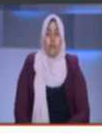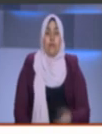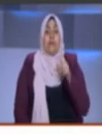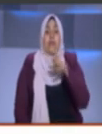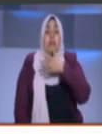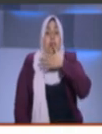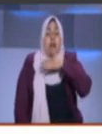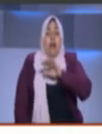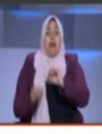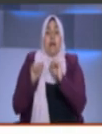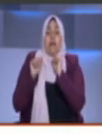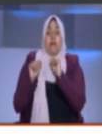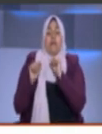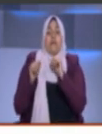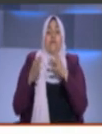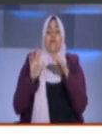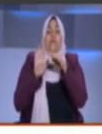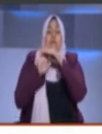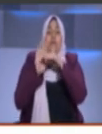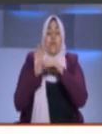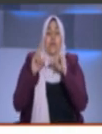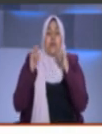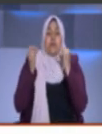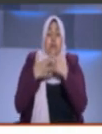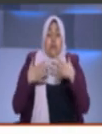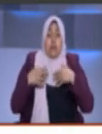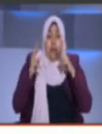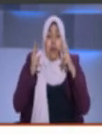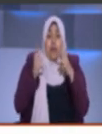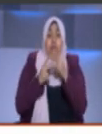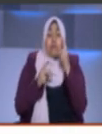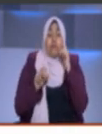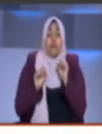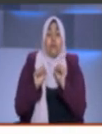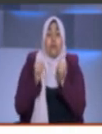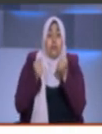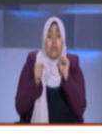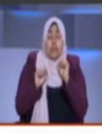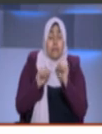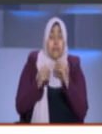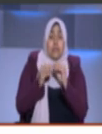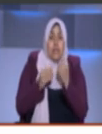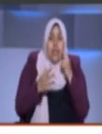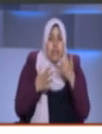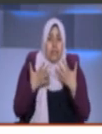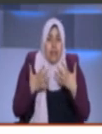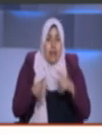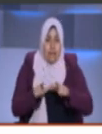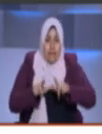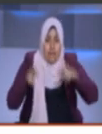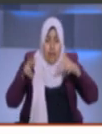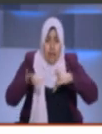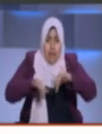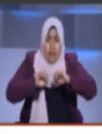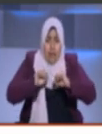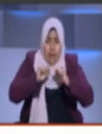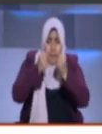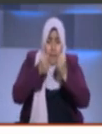الخاصة بمنظمة الصحة العالمية التي تحذر من يعني تخفيف إجراءات القيود